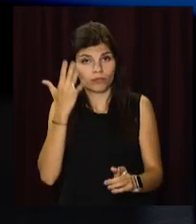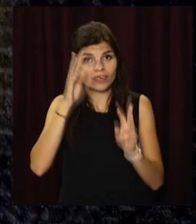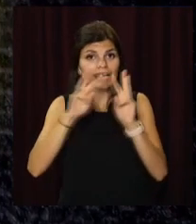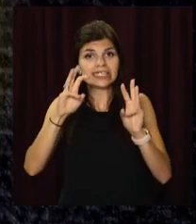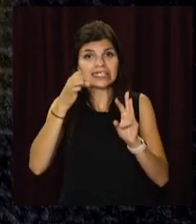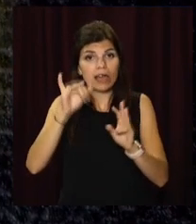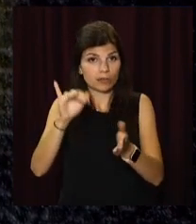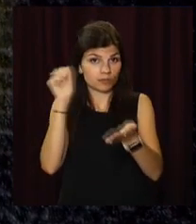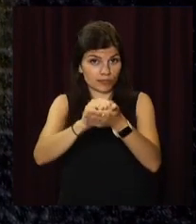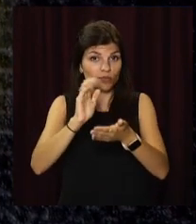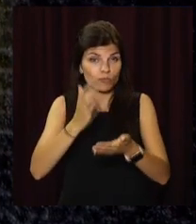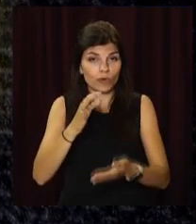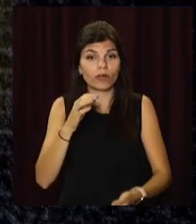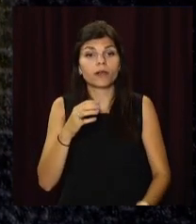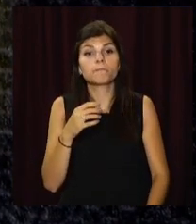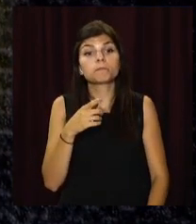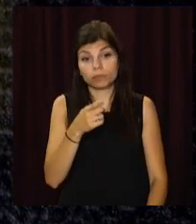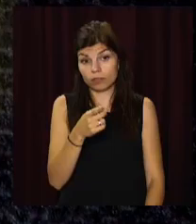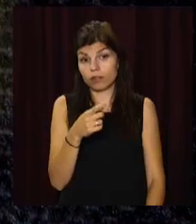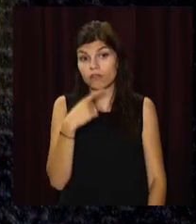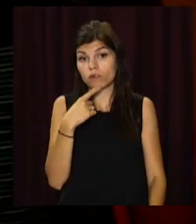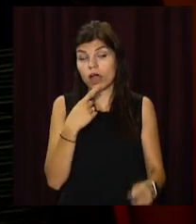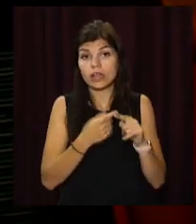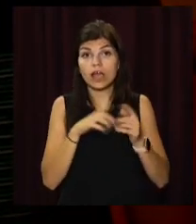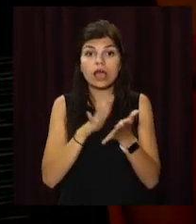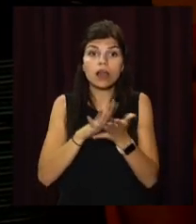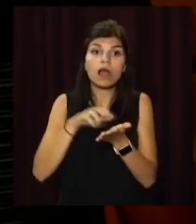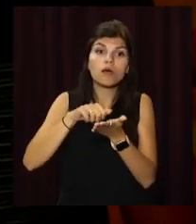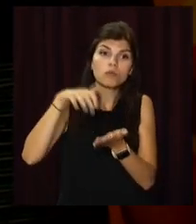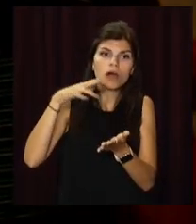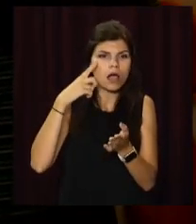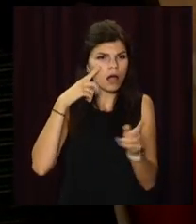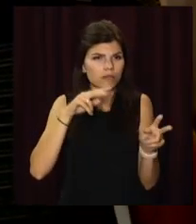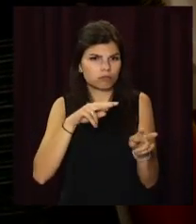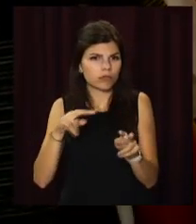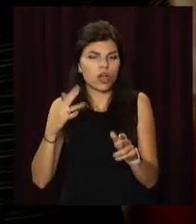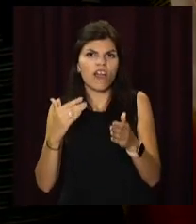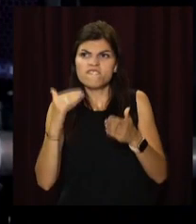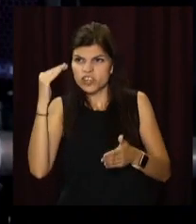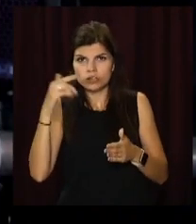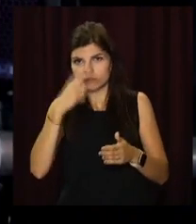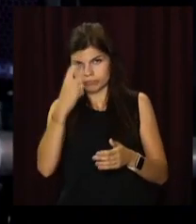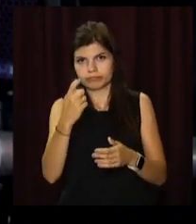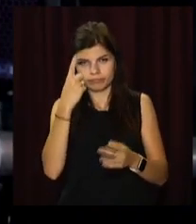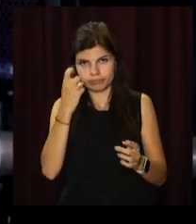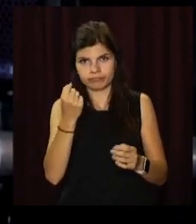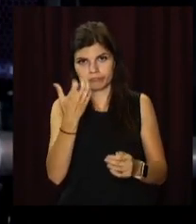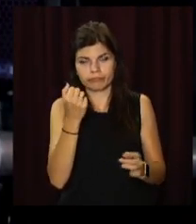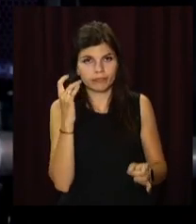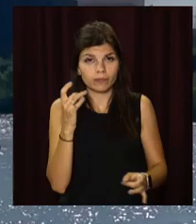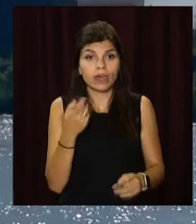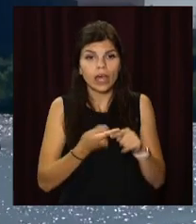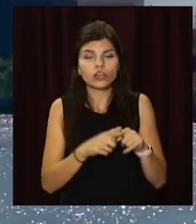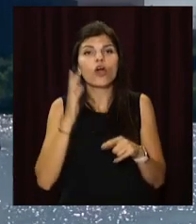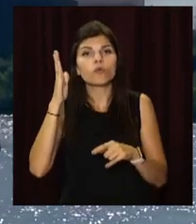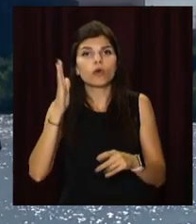рівень забруднюючих речовин та фіксуватимуть перевищення. Таким чином, кажуть у міськраді, в подальшому це дозволить притягати до відповідальності підприємства, що